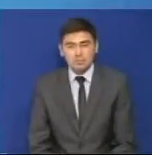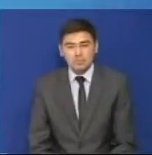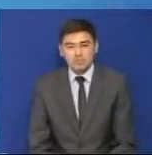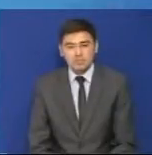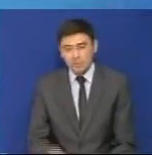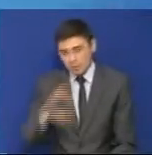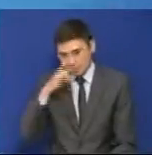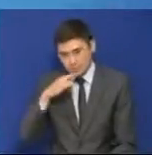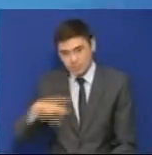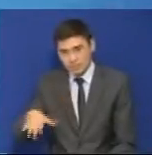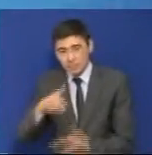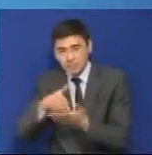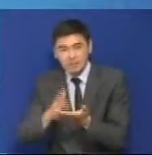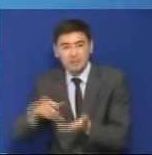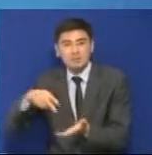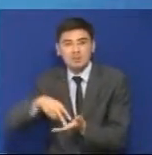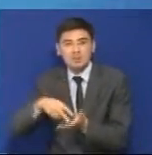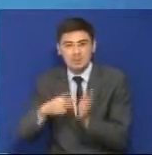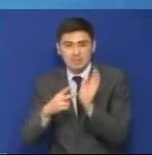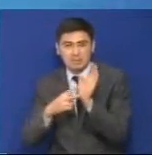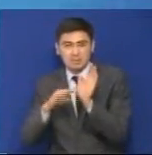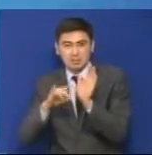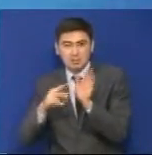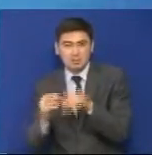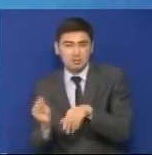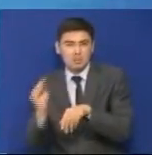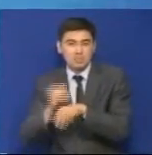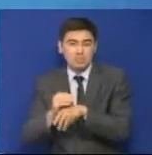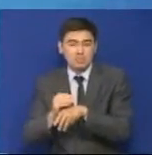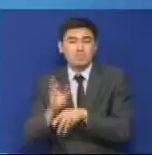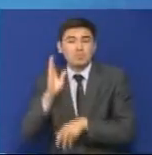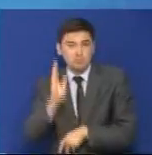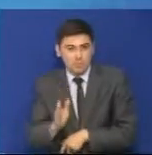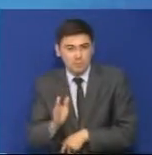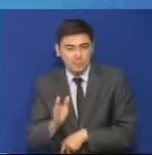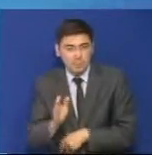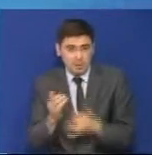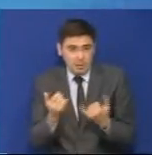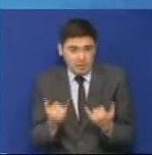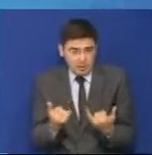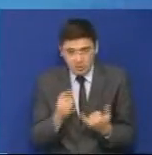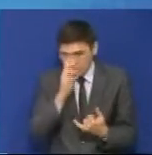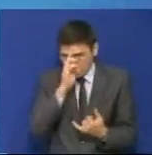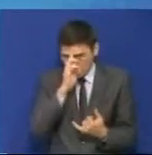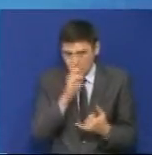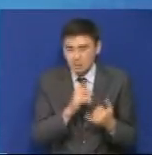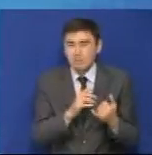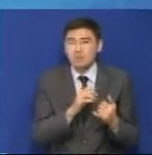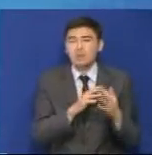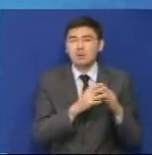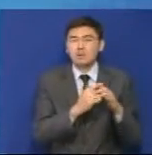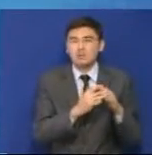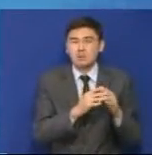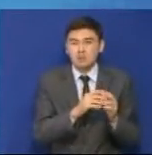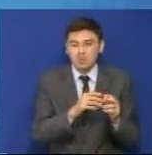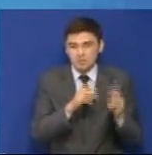Елімізде нан бағасы шамамен 7 теңгеге қымбаттауы ықтимал. Бұл туралы бүгін үкіметте ауыл шаруашылығы министрі